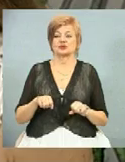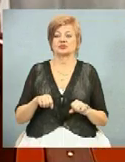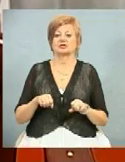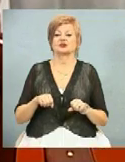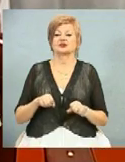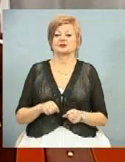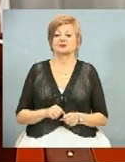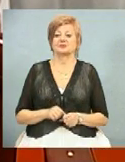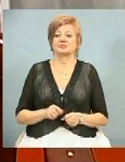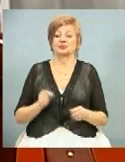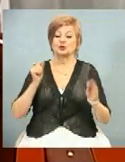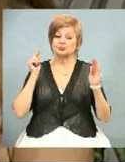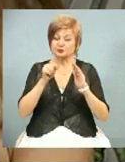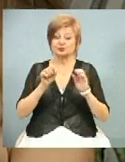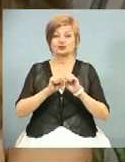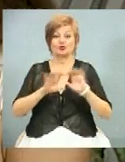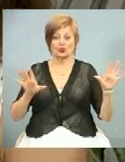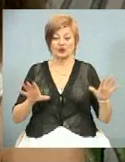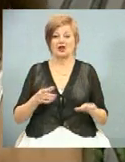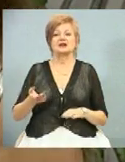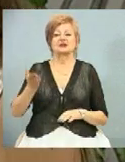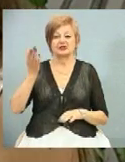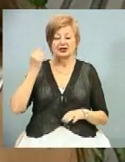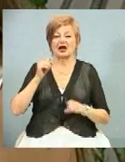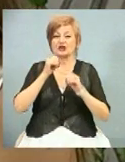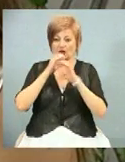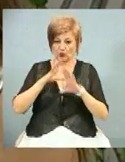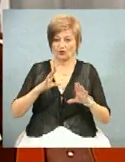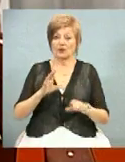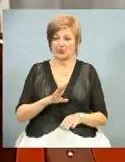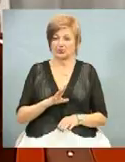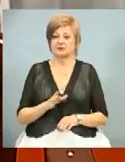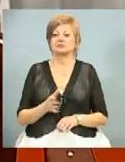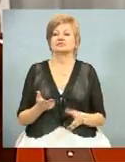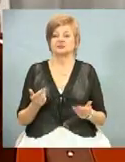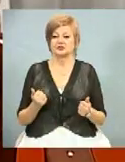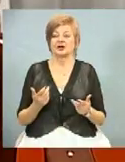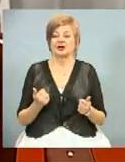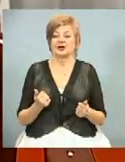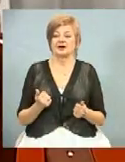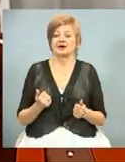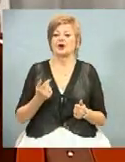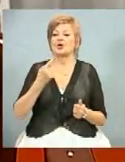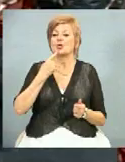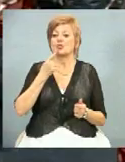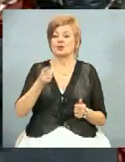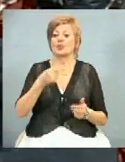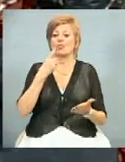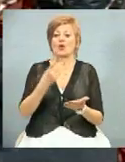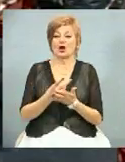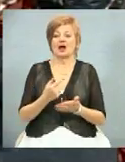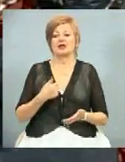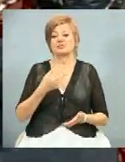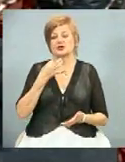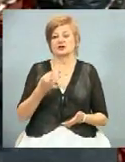потім лопати. Ти колись надував повітряну кульку? Так. Ану, зможеш зараз продемонструвати, а я тобі